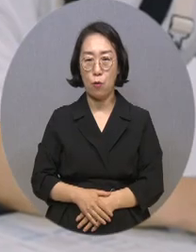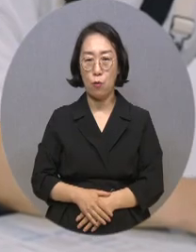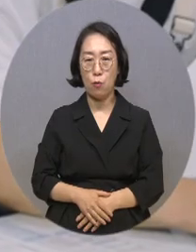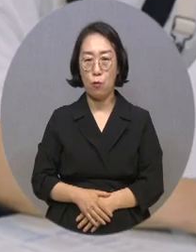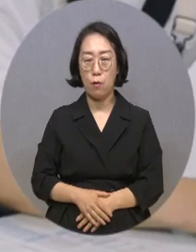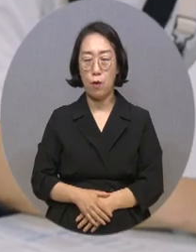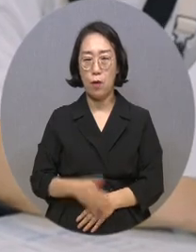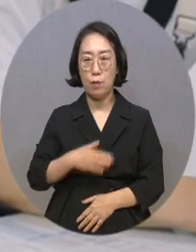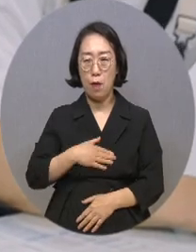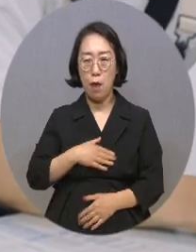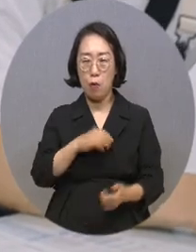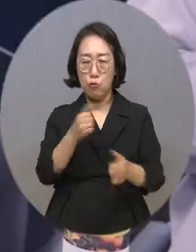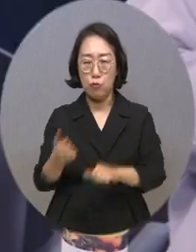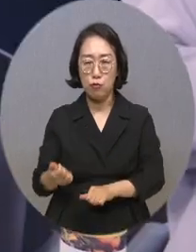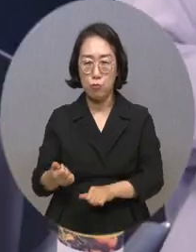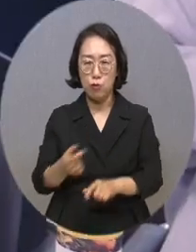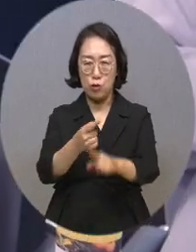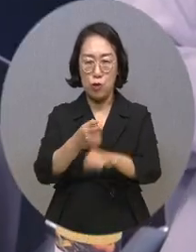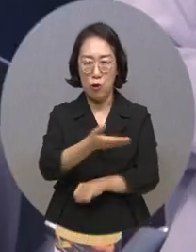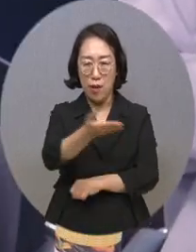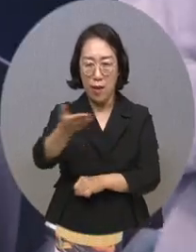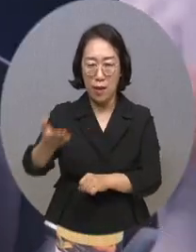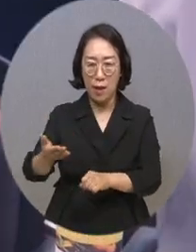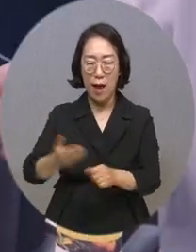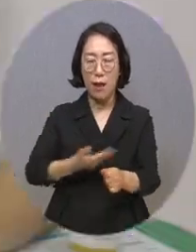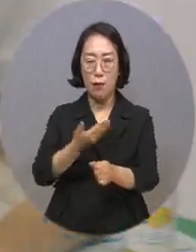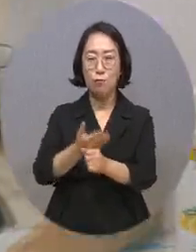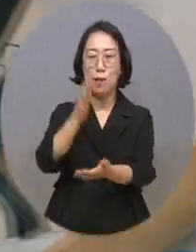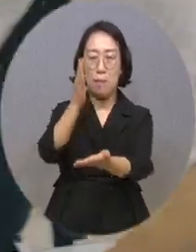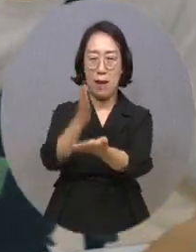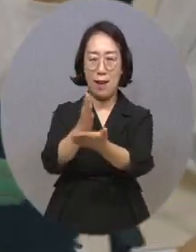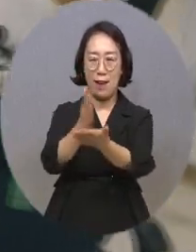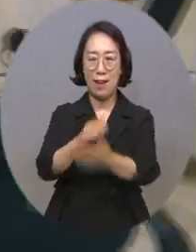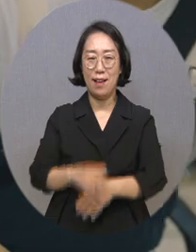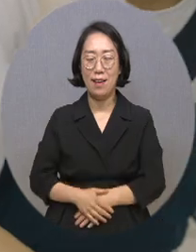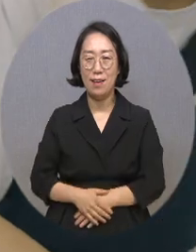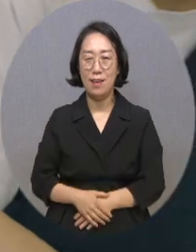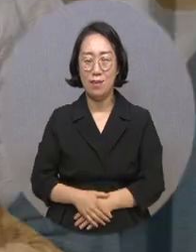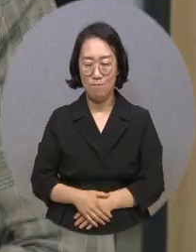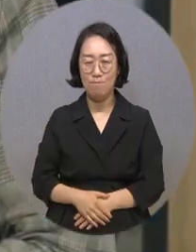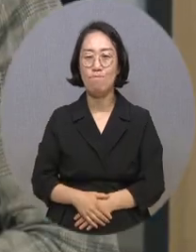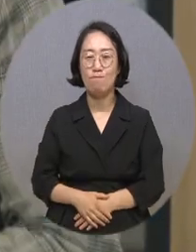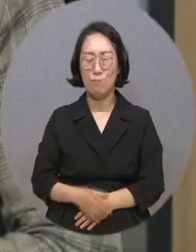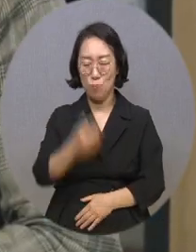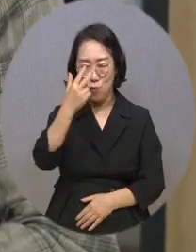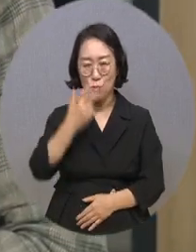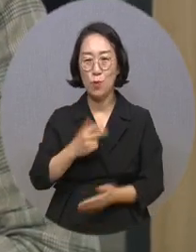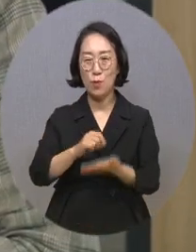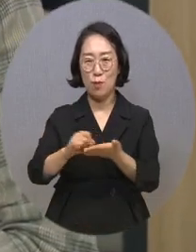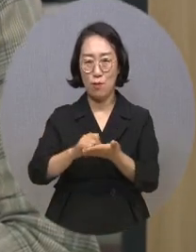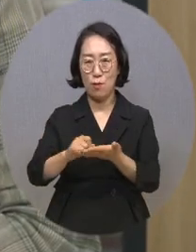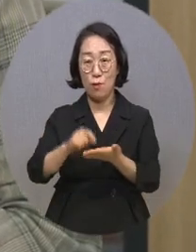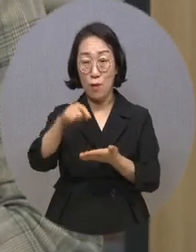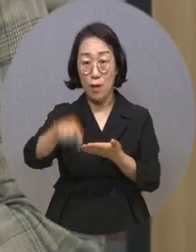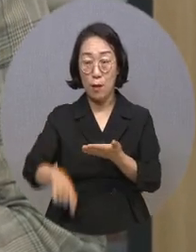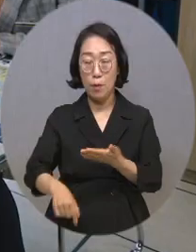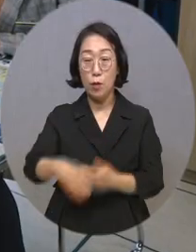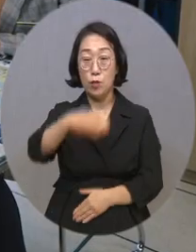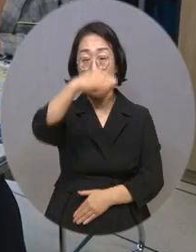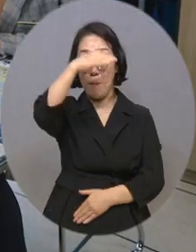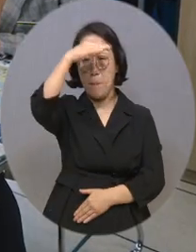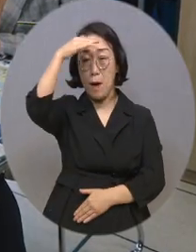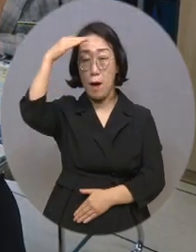내 죽음을 적에게 알리지 말라. 내 죽음은? 다 정도 진짜 우등생이구나. 거기 가면 전망도 좋고